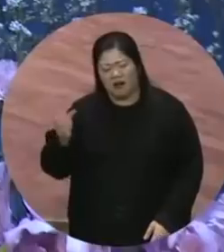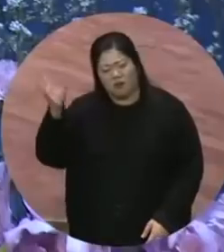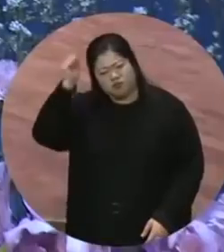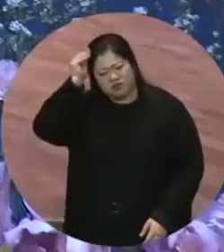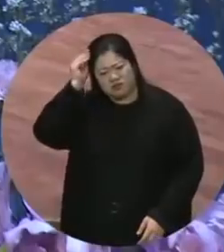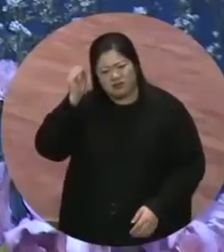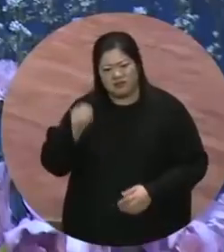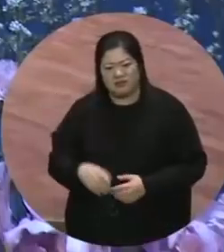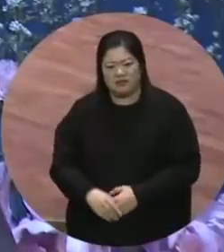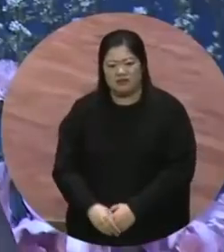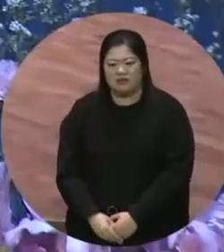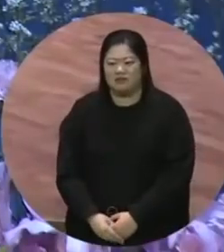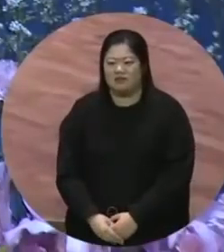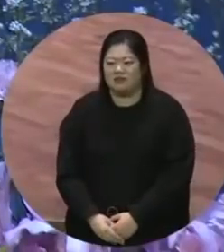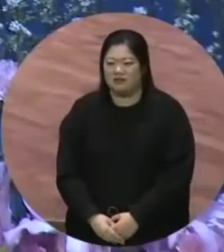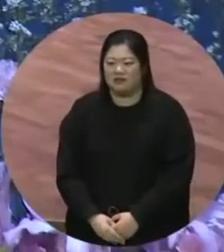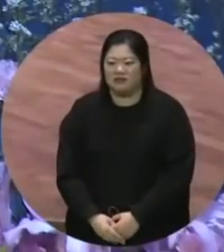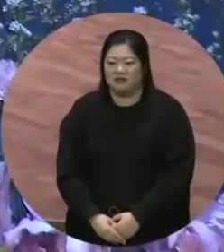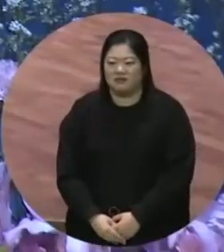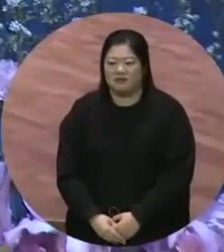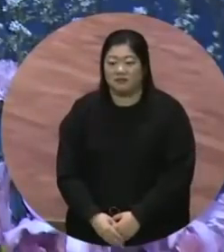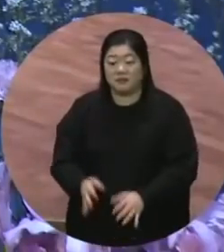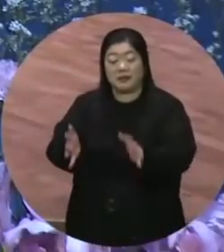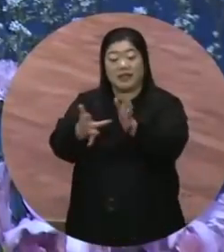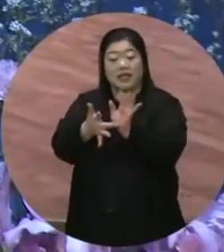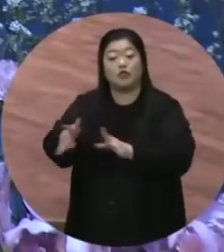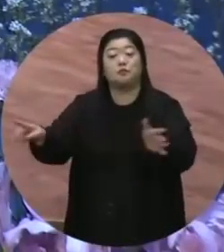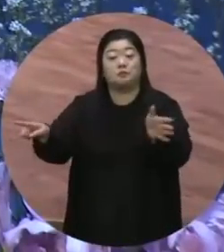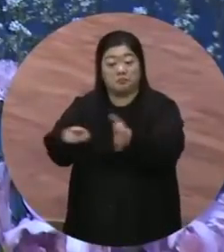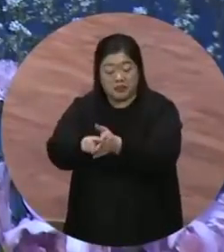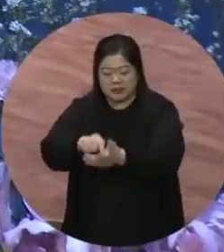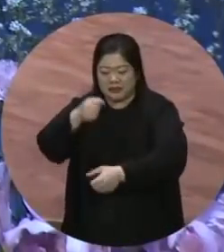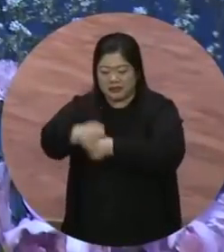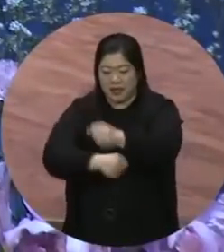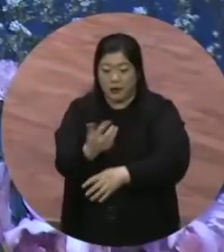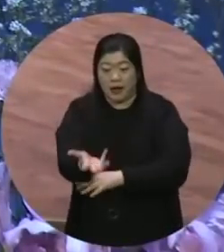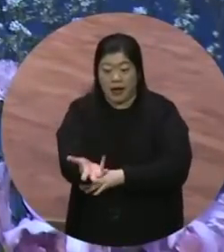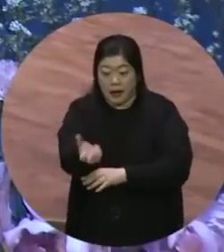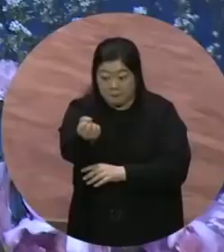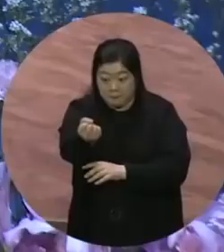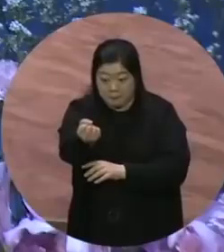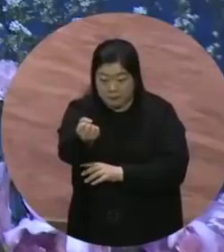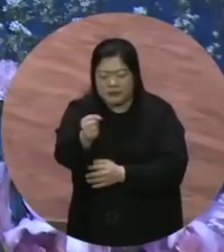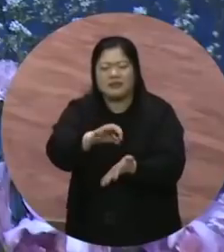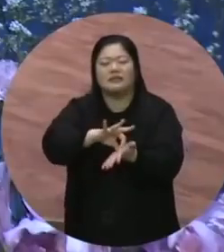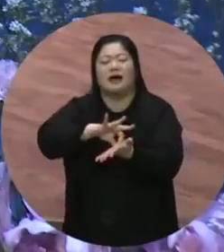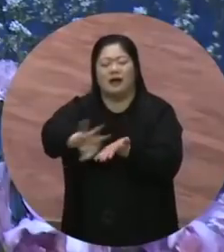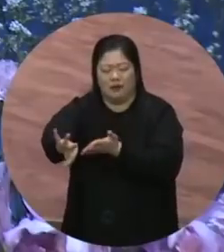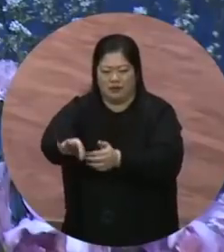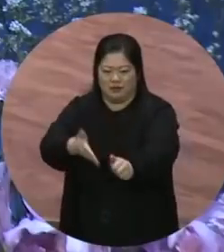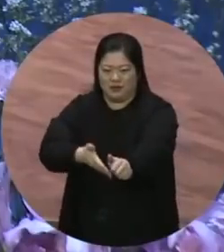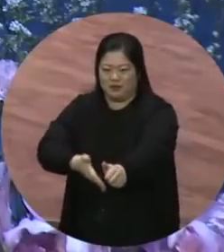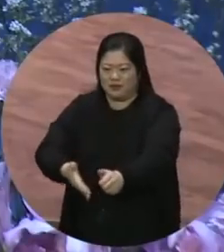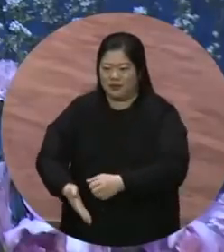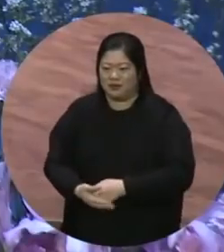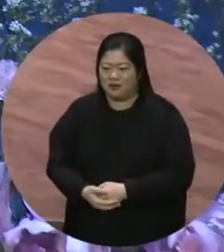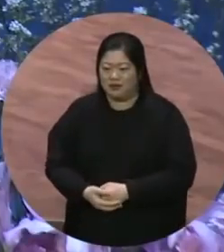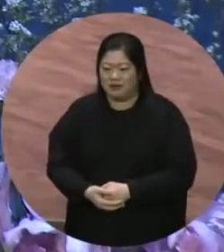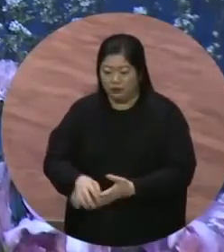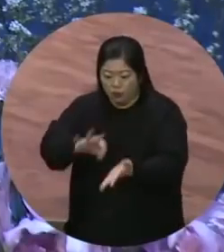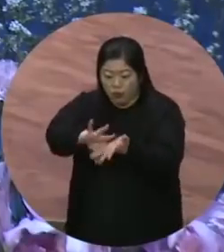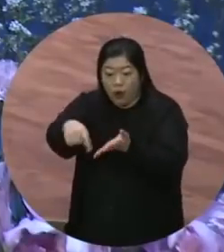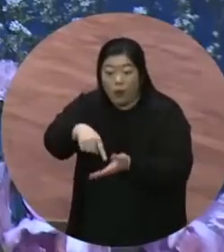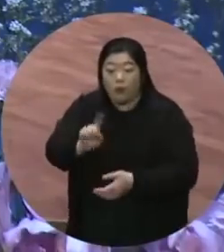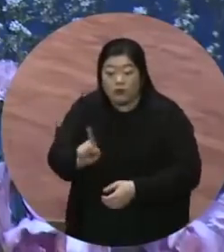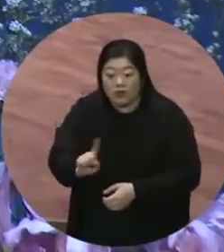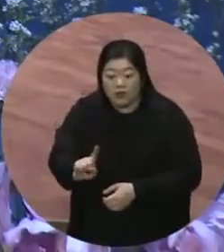자유가 없어요. 예수 믿는 사람은 참 자유하기 때문에 달라요. 어떻게 달라야 돼요?